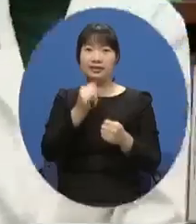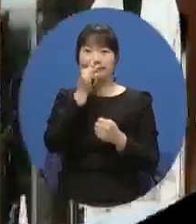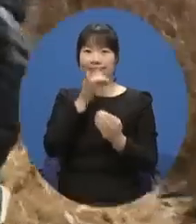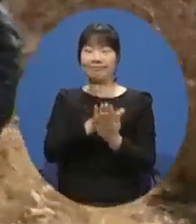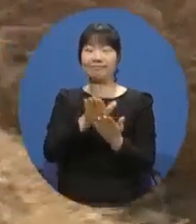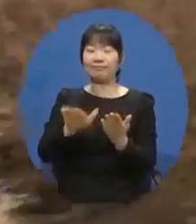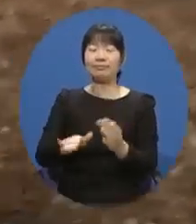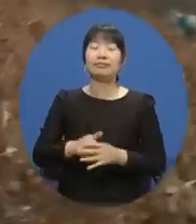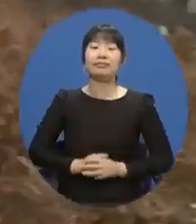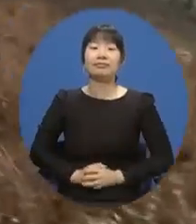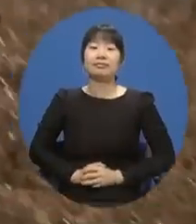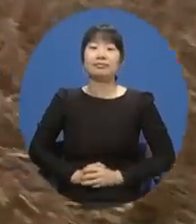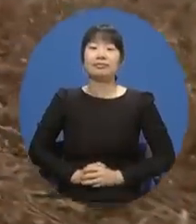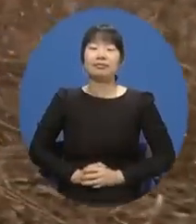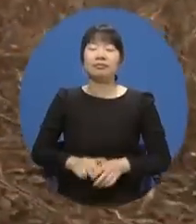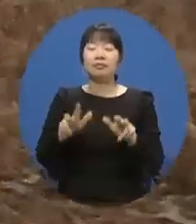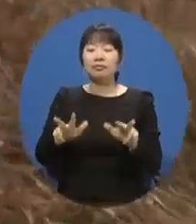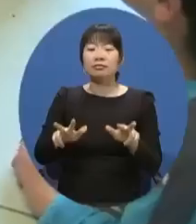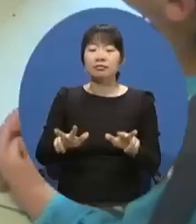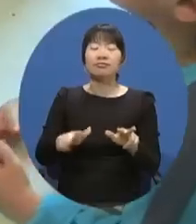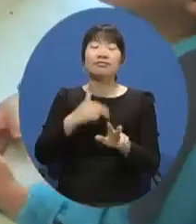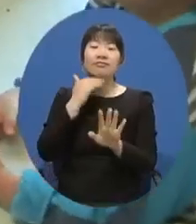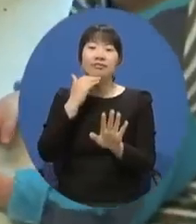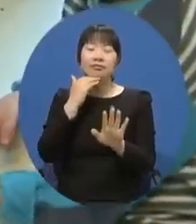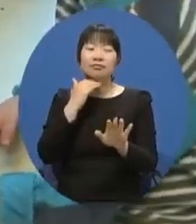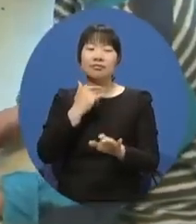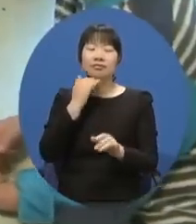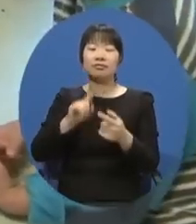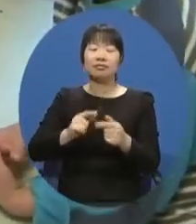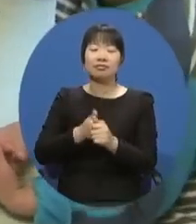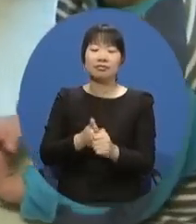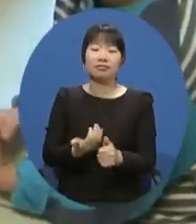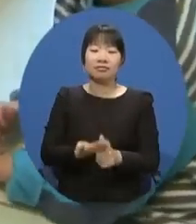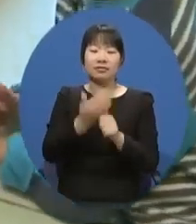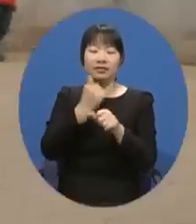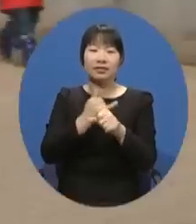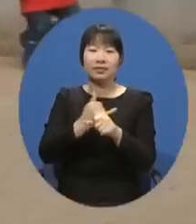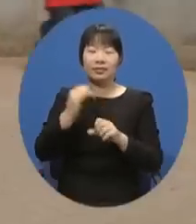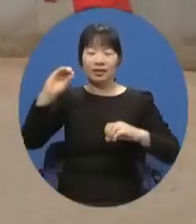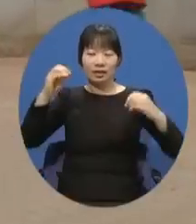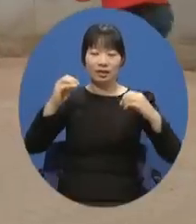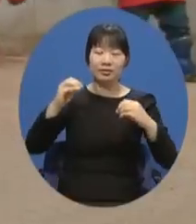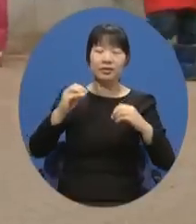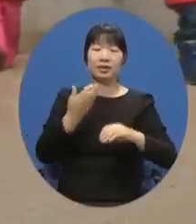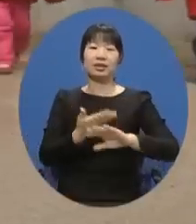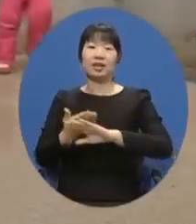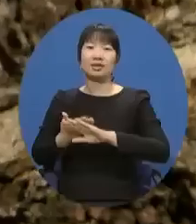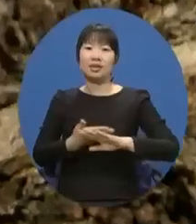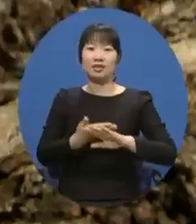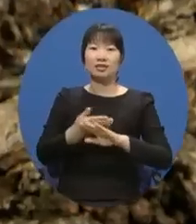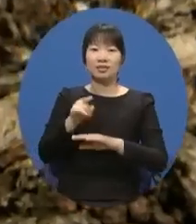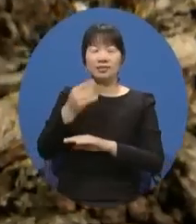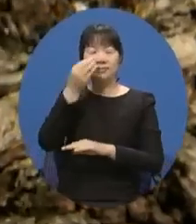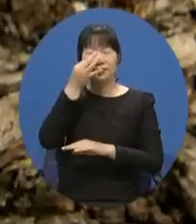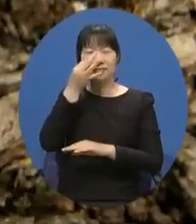되어지고요. 그럼 여기서 잠깐! 연령별로 기를 수 있는 애완동물도 다르다는 사실!